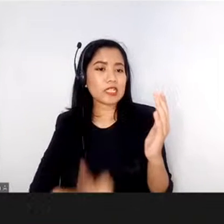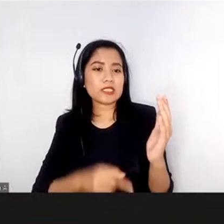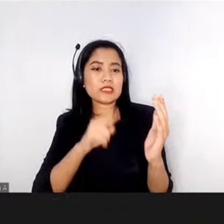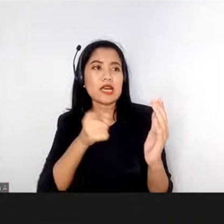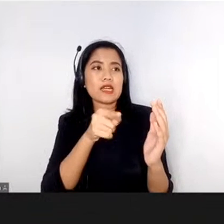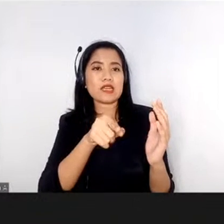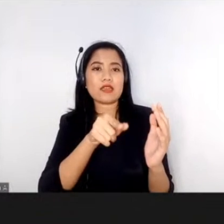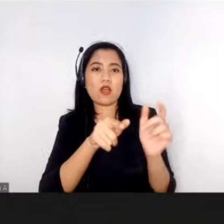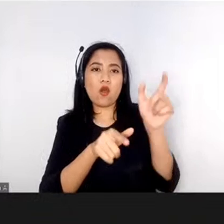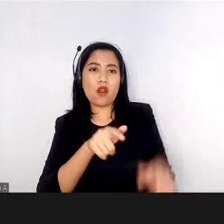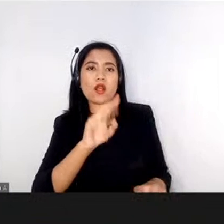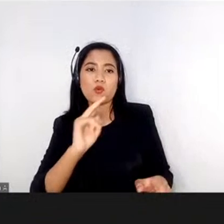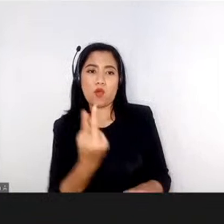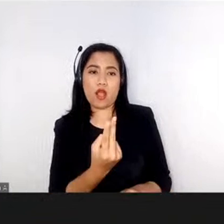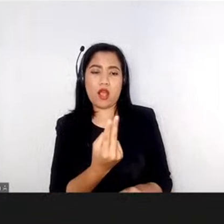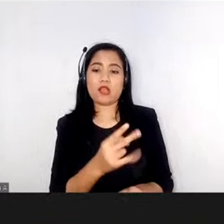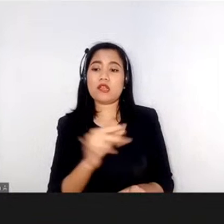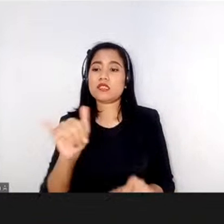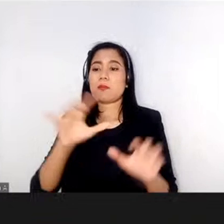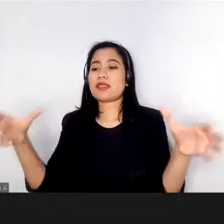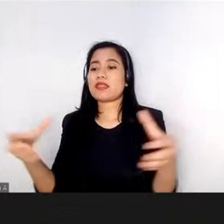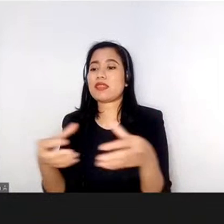juga tim